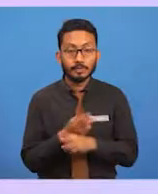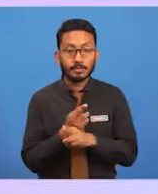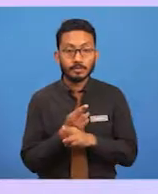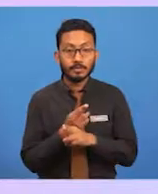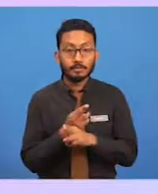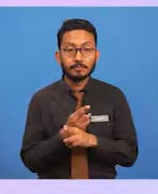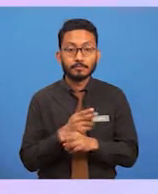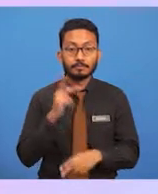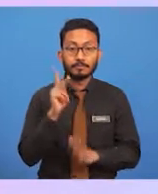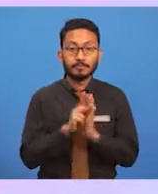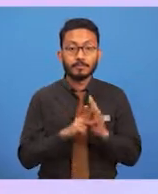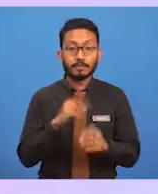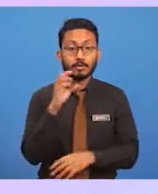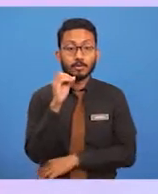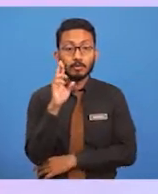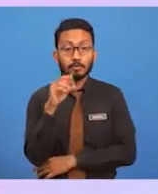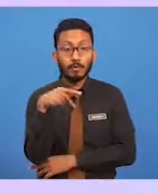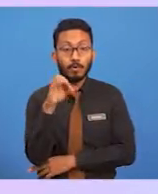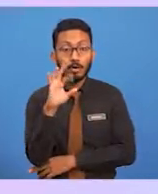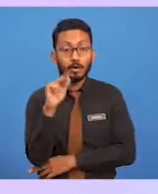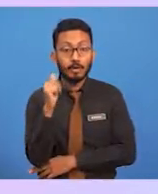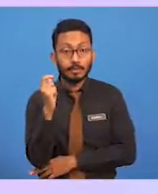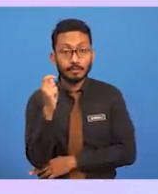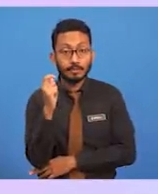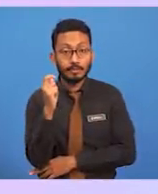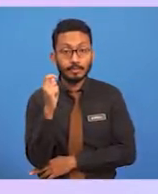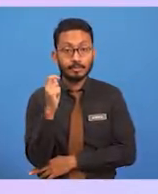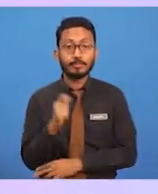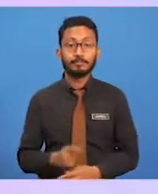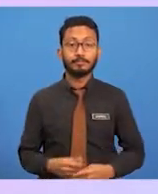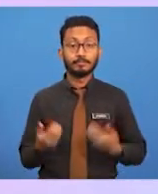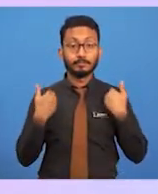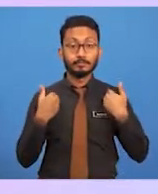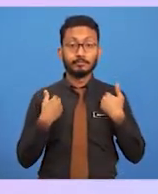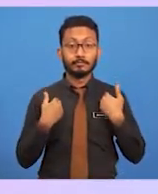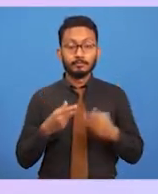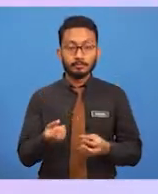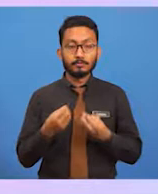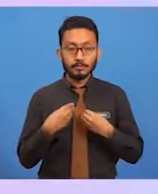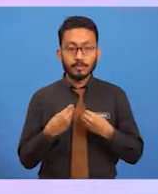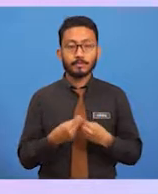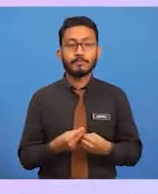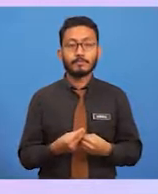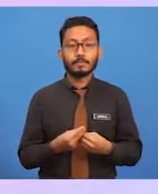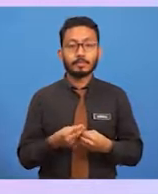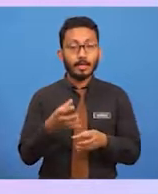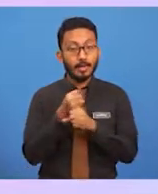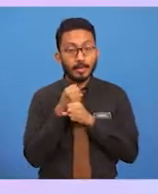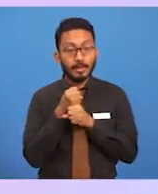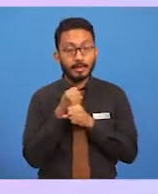korporat tersebut mestilah mempunyai daya tarikan untuk menarik perhatian